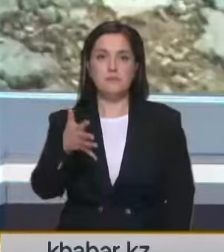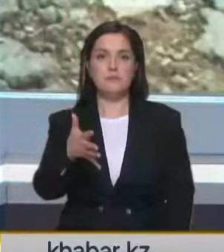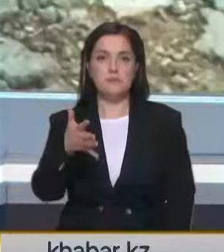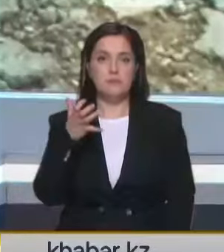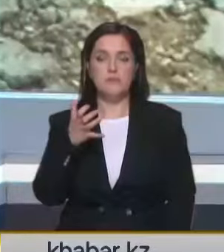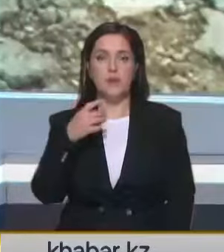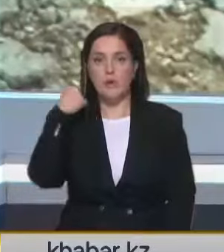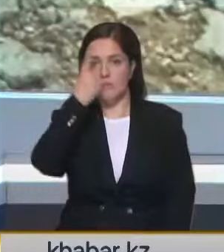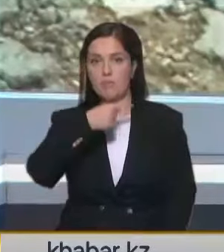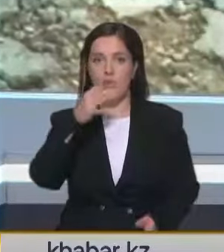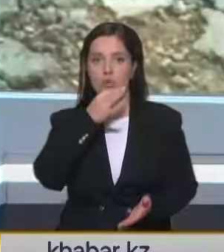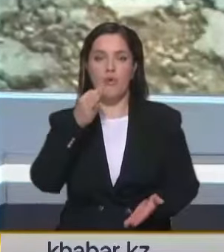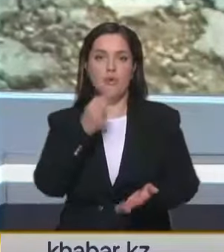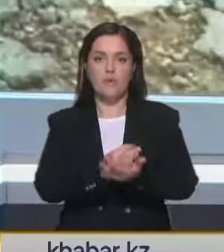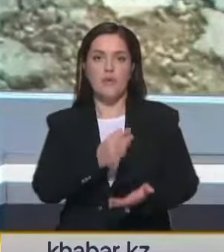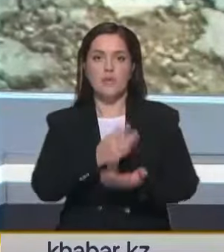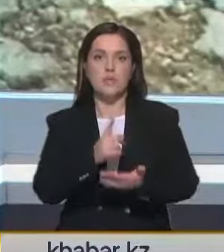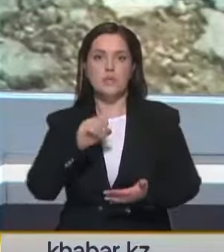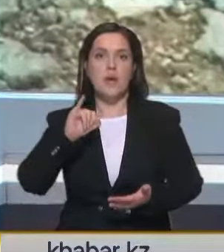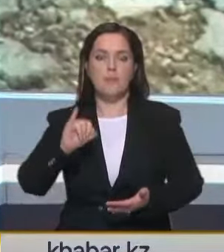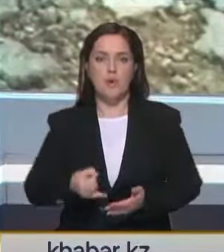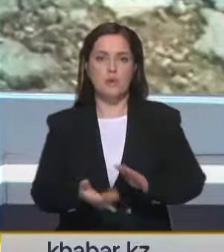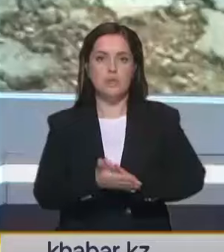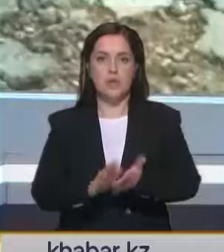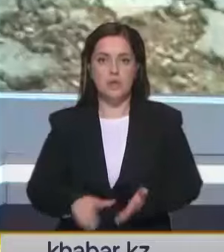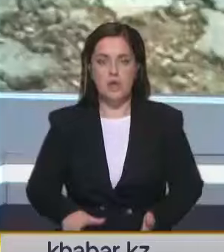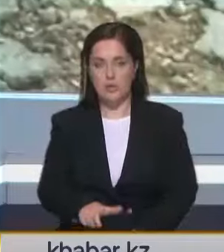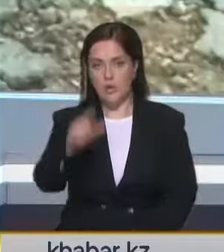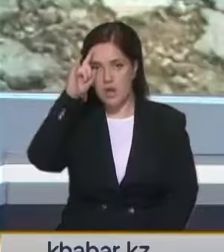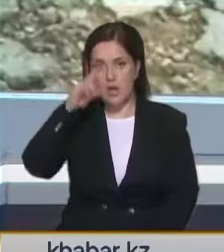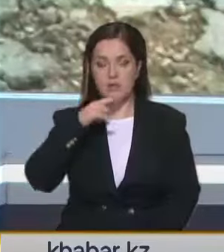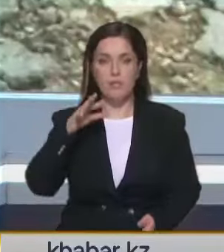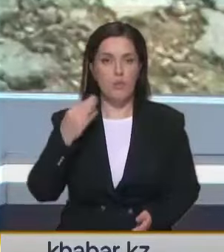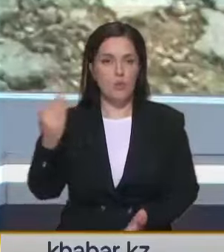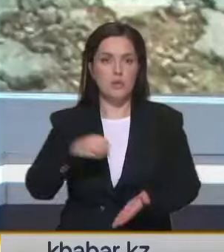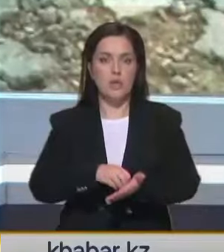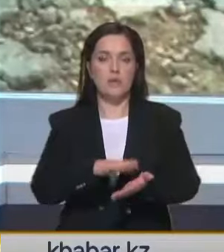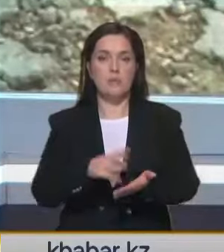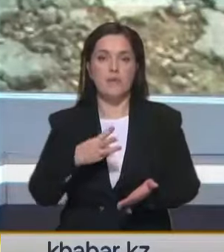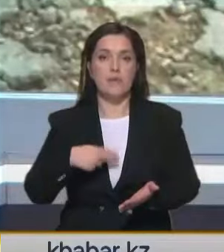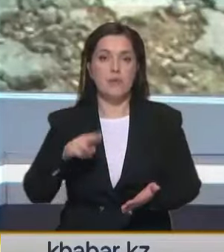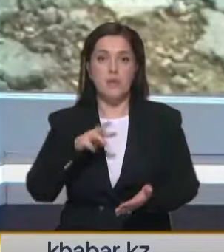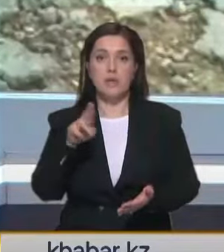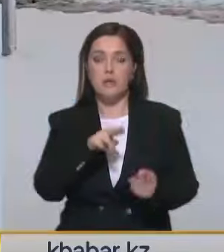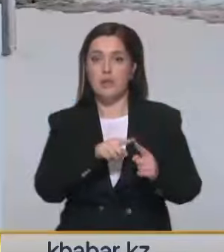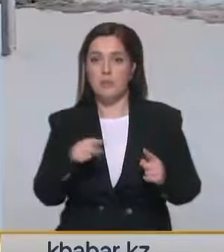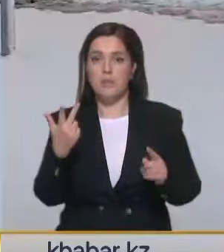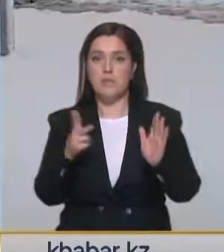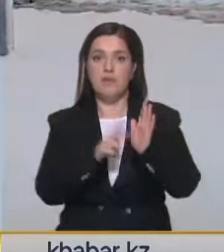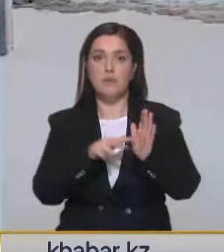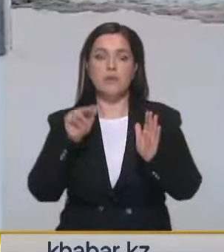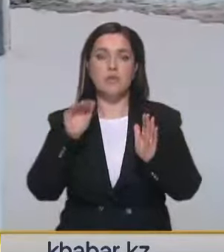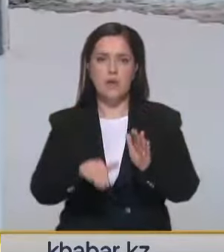5500 должностных лиц привлекли к ответственности за плохое состояние дорог в Казахстане. По данным МВД, с начала года провели более 38